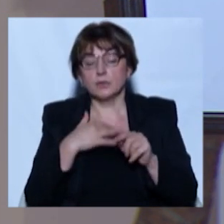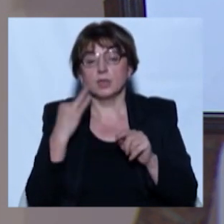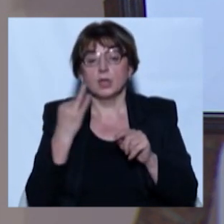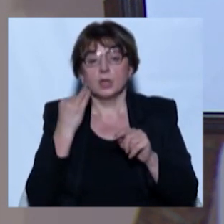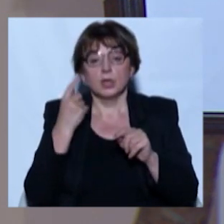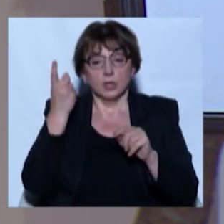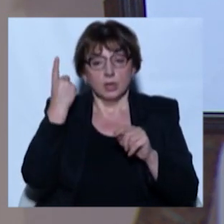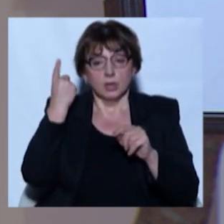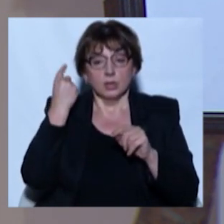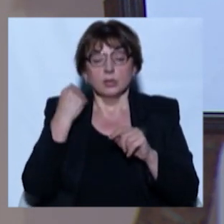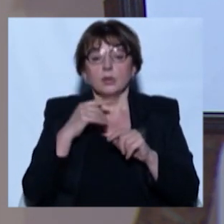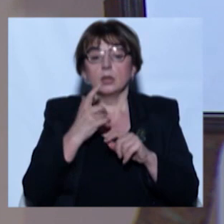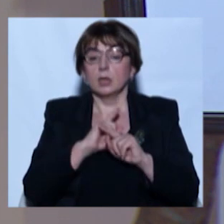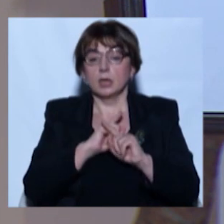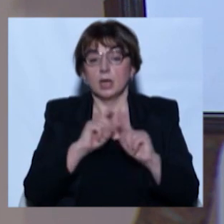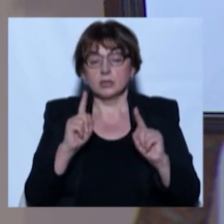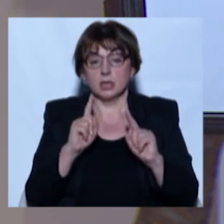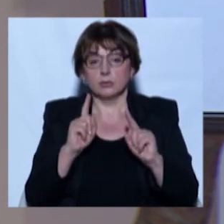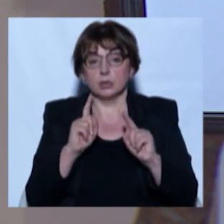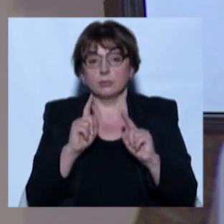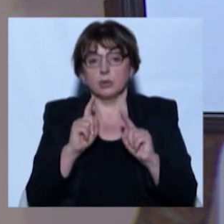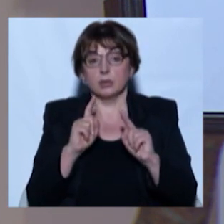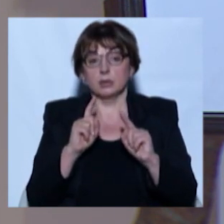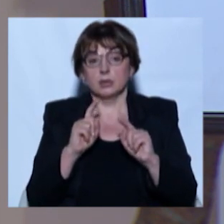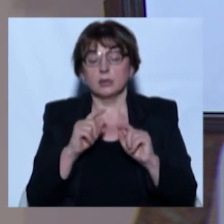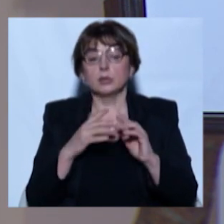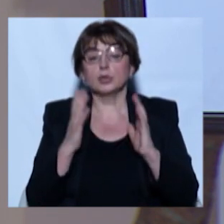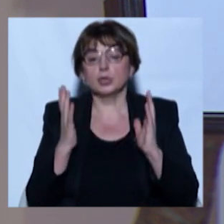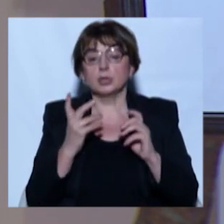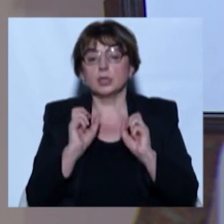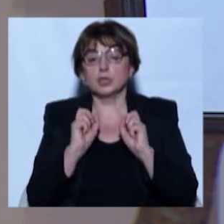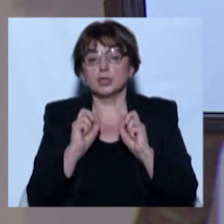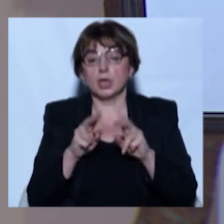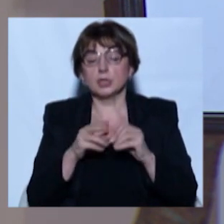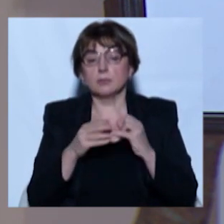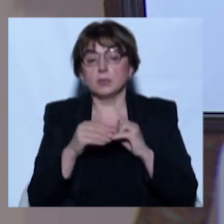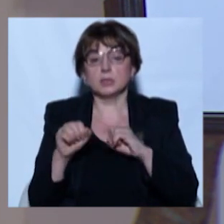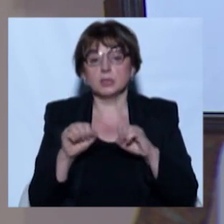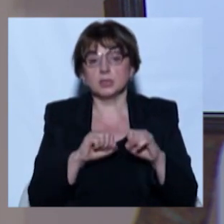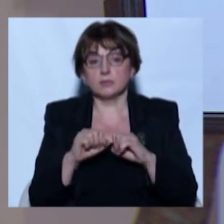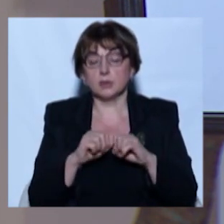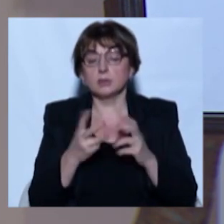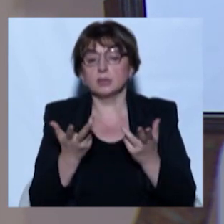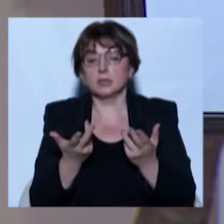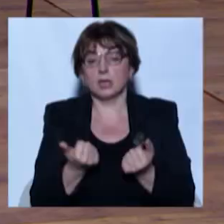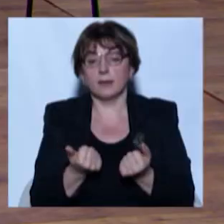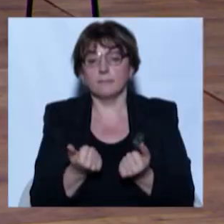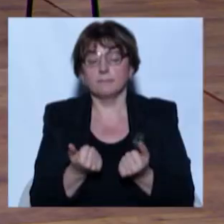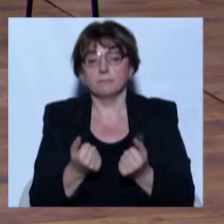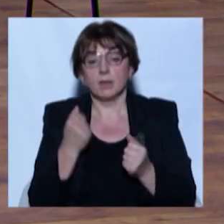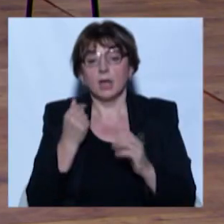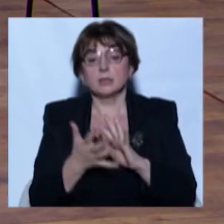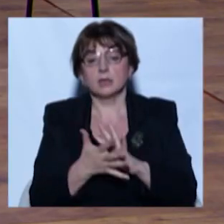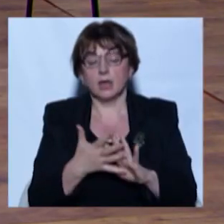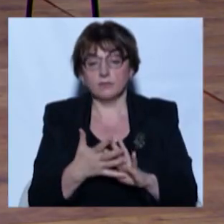ისტორიულ განსაკუთრებულად დიდ და საშიშ მიწისძვრებს და